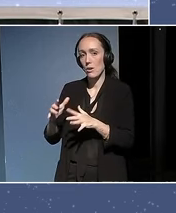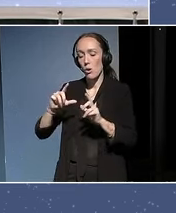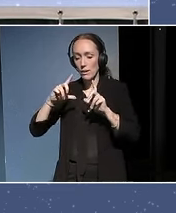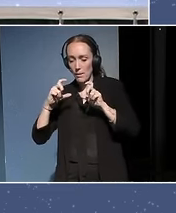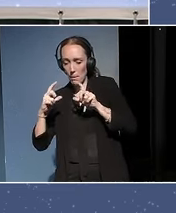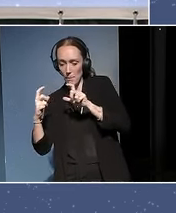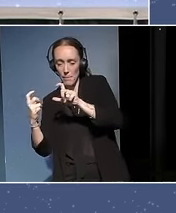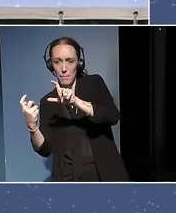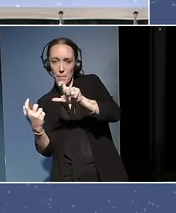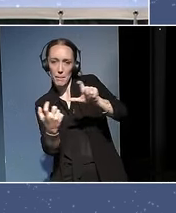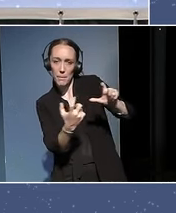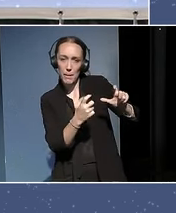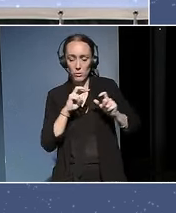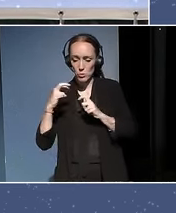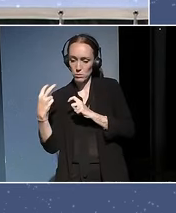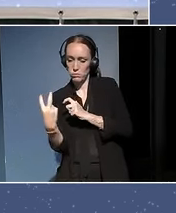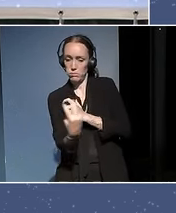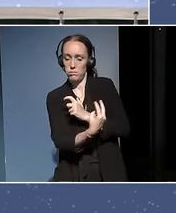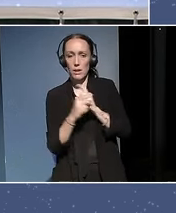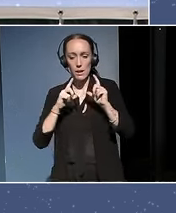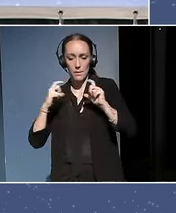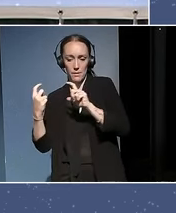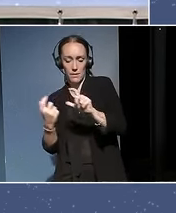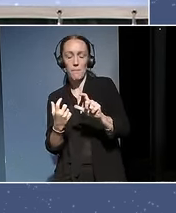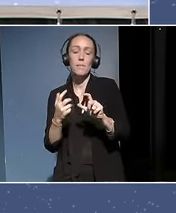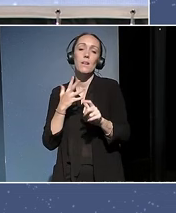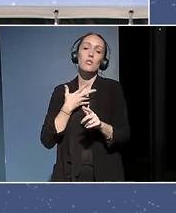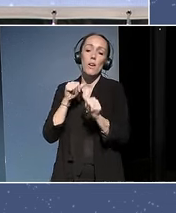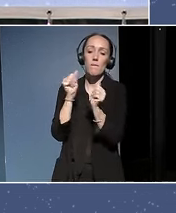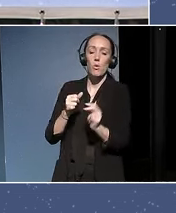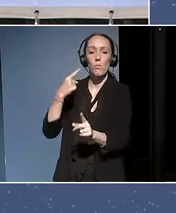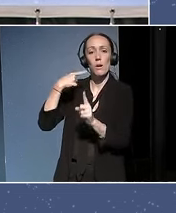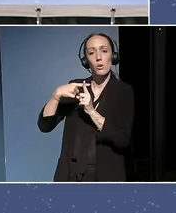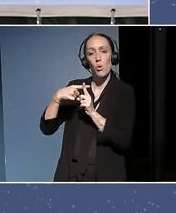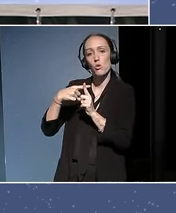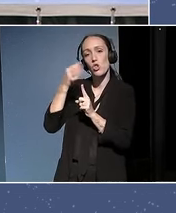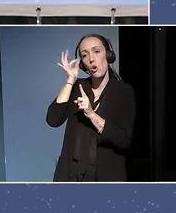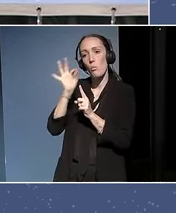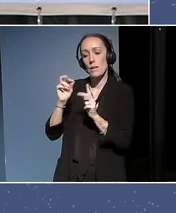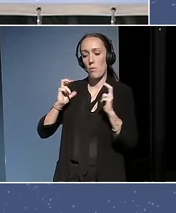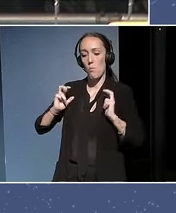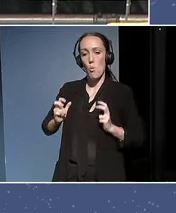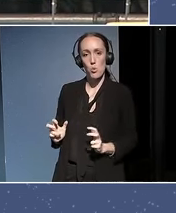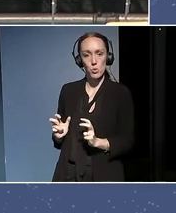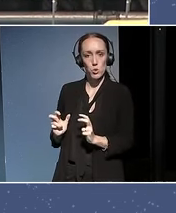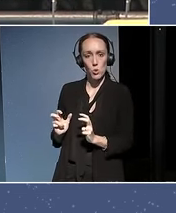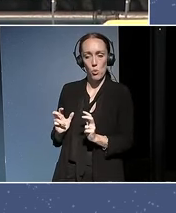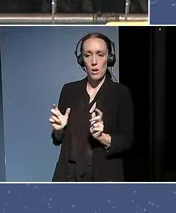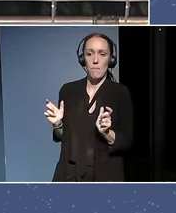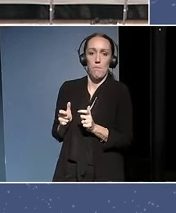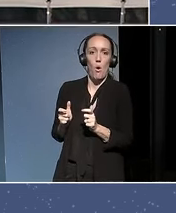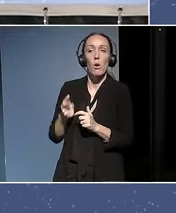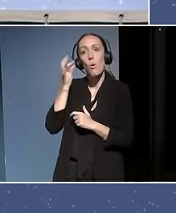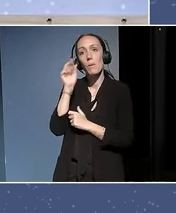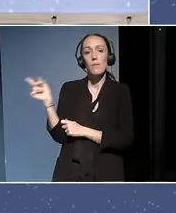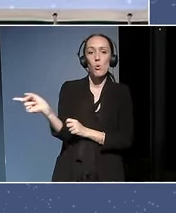tutti i punti possibili immaginabili E appunto dicevo quella struttura a croce sia per l'ancoraggio dei muscoli che permettevano lo spostamento laterale della coda